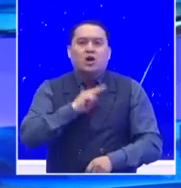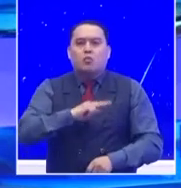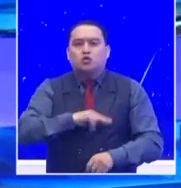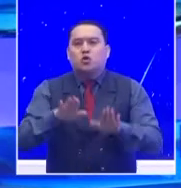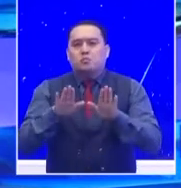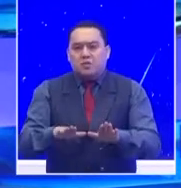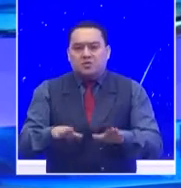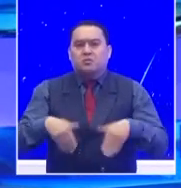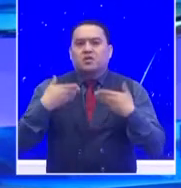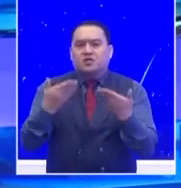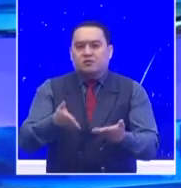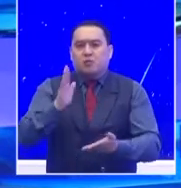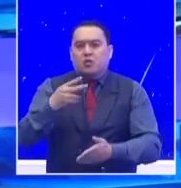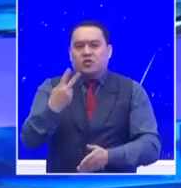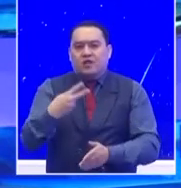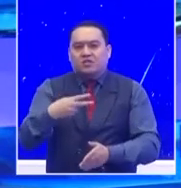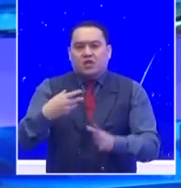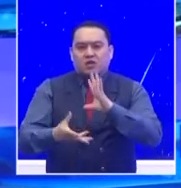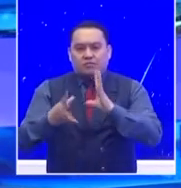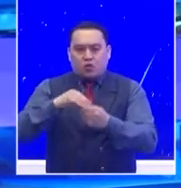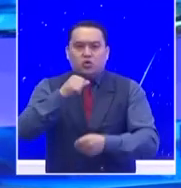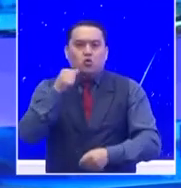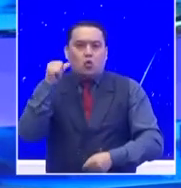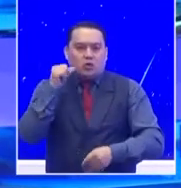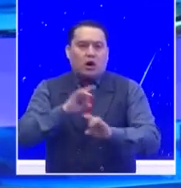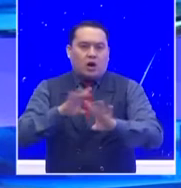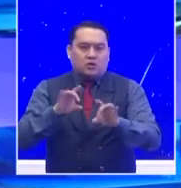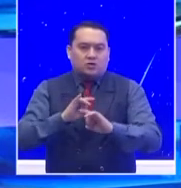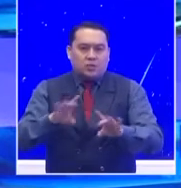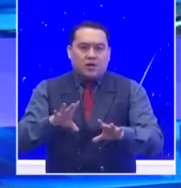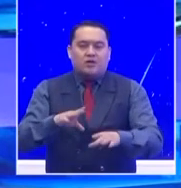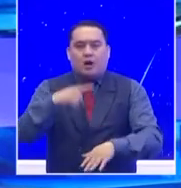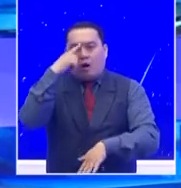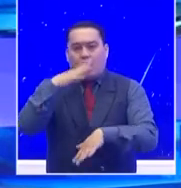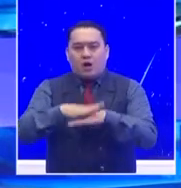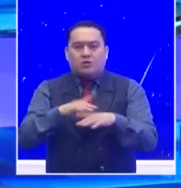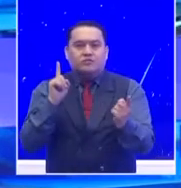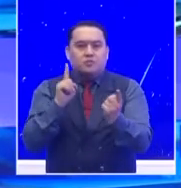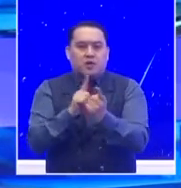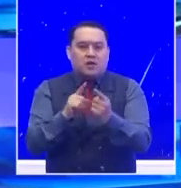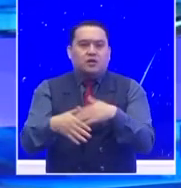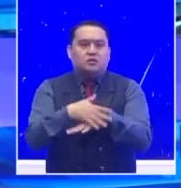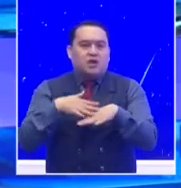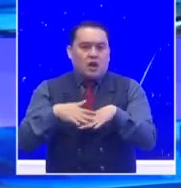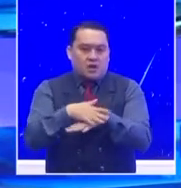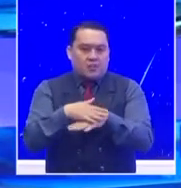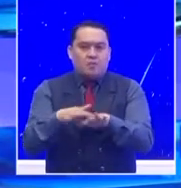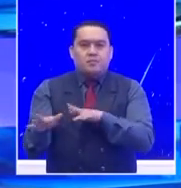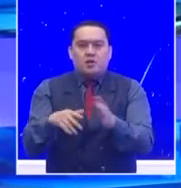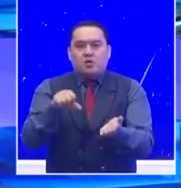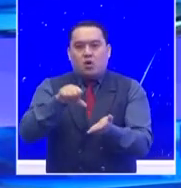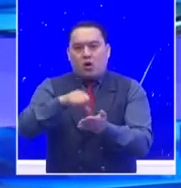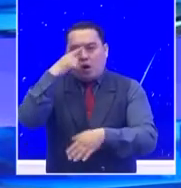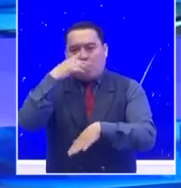О планах на 2020 и об итогах прошлого года рассказал Марат Разбеков на отчетной встрече перед населением. В мероприятии